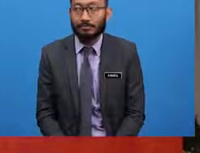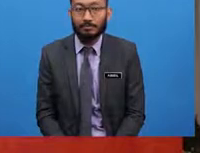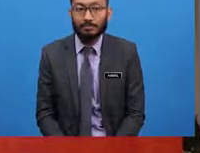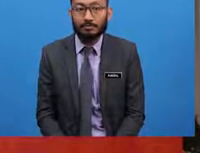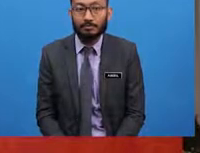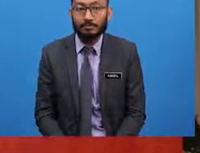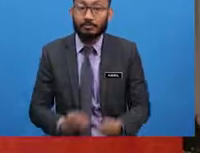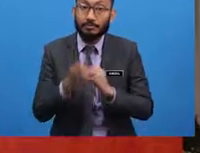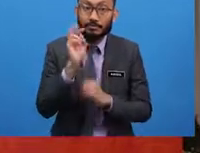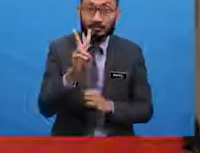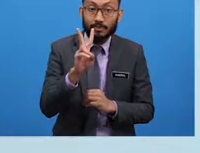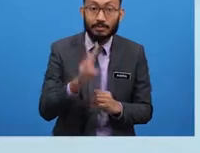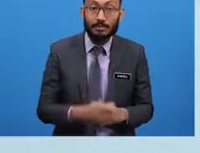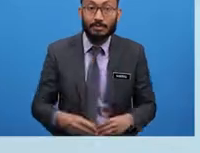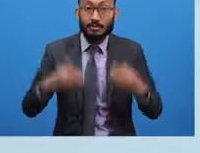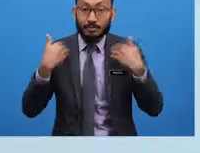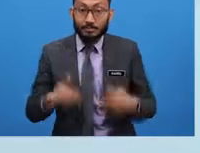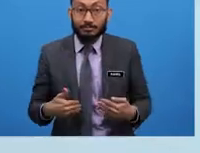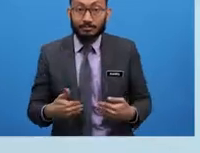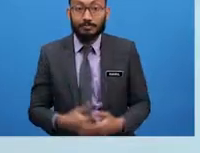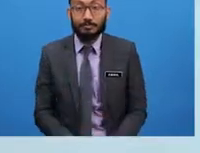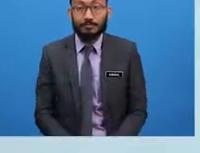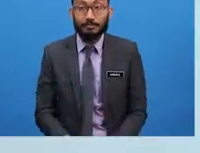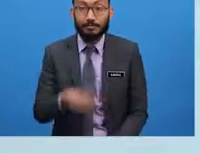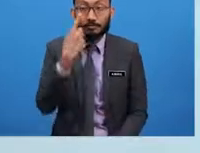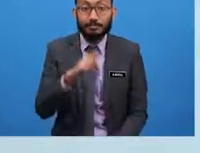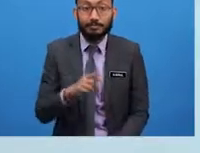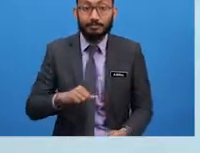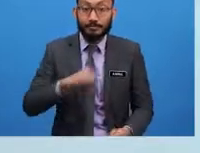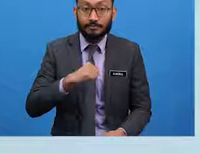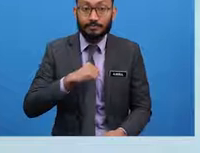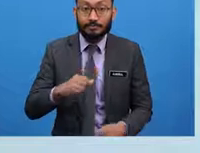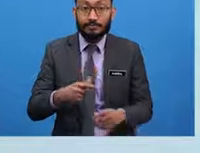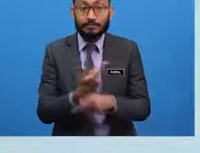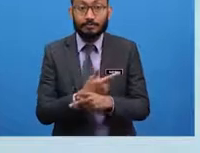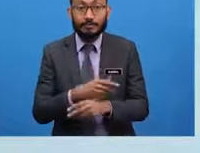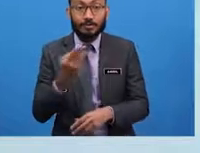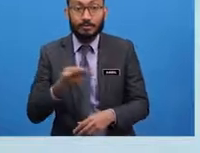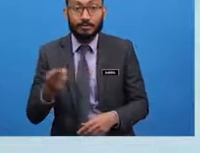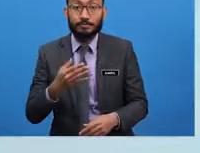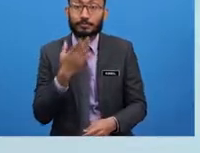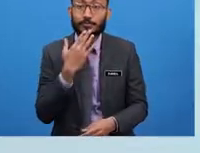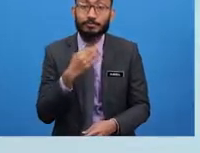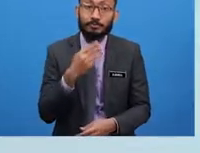Kedua, apron untuk melindungi diri daripada bahan pewarna dan kotoran.